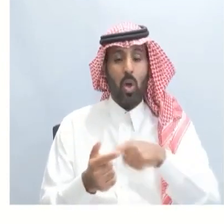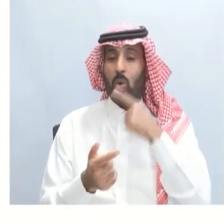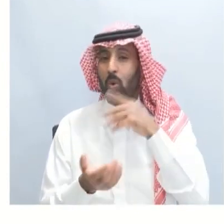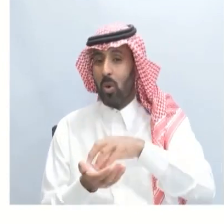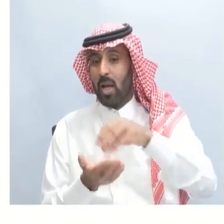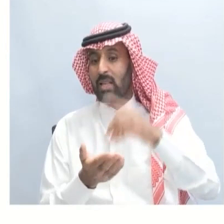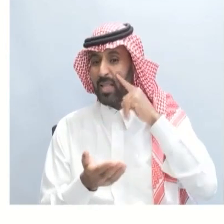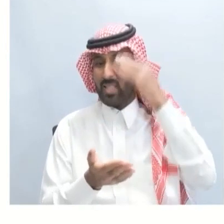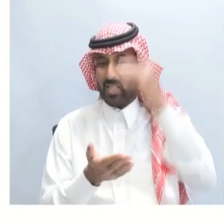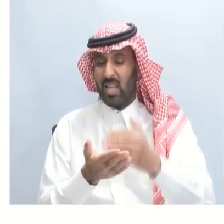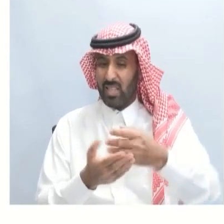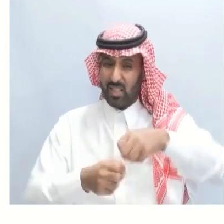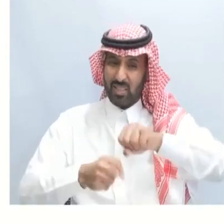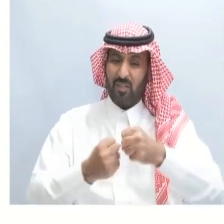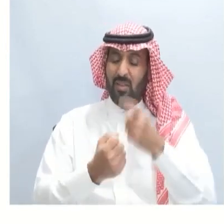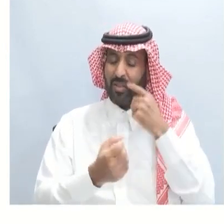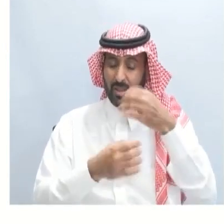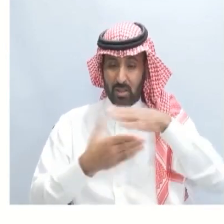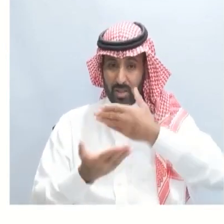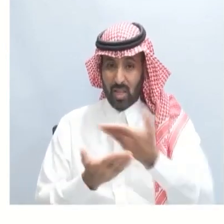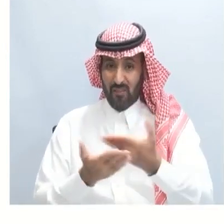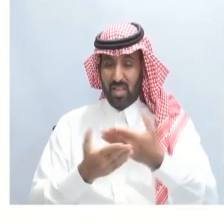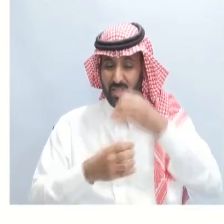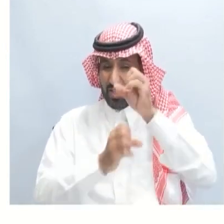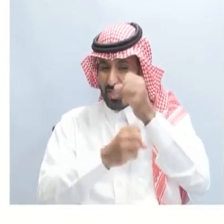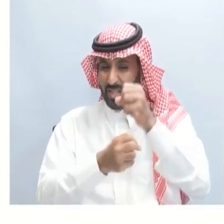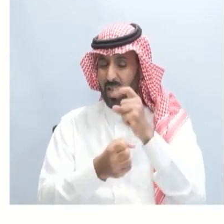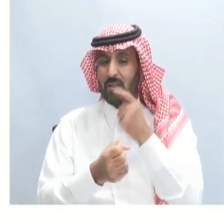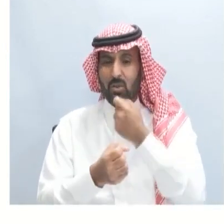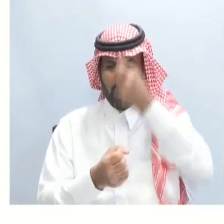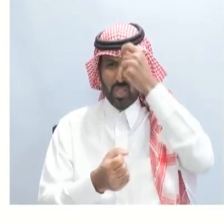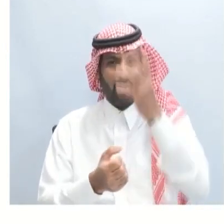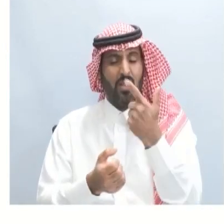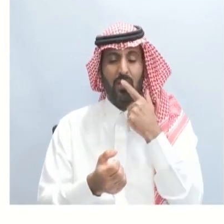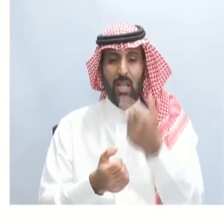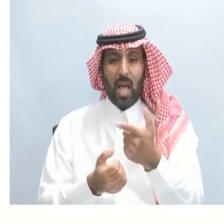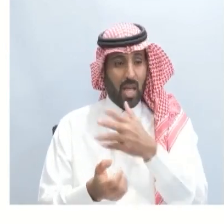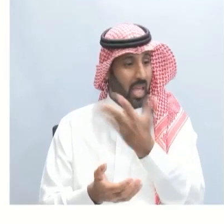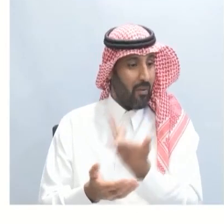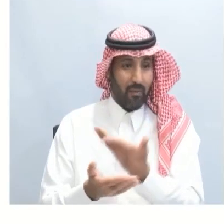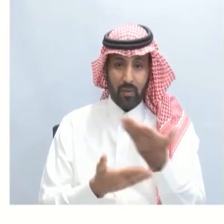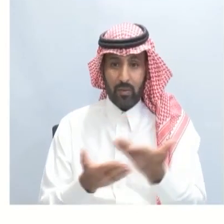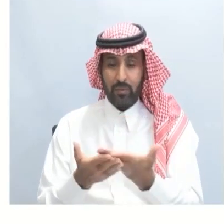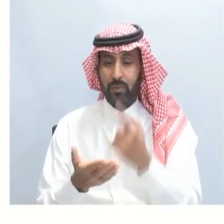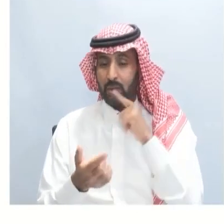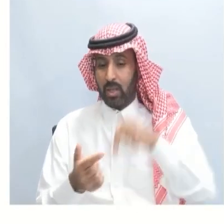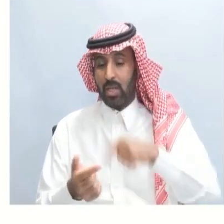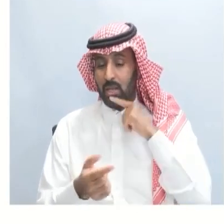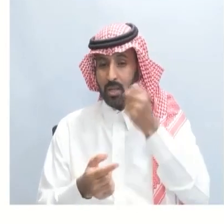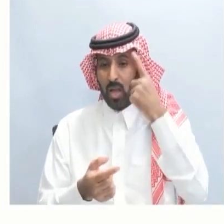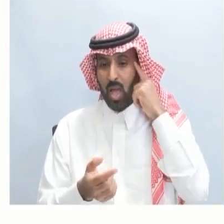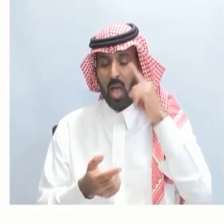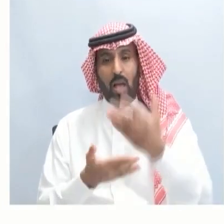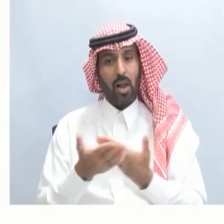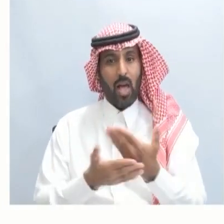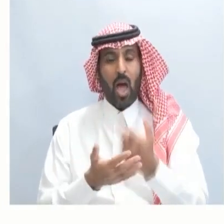تندرج تحت قسم الميكانيكا في الفيزياء وهي عباره عن وصف لهذه الحركات فنحن سنتعرف على وصف او